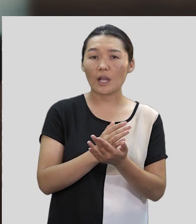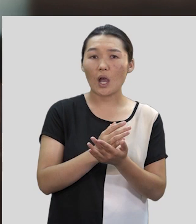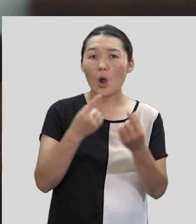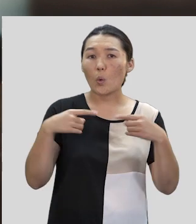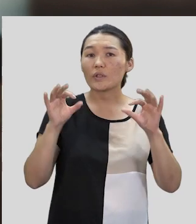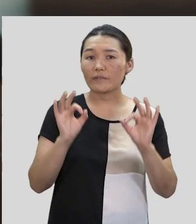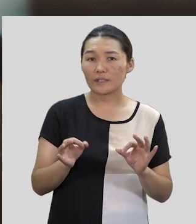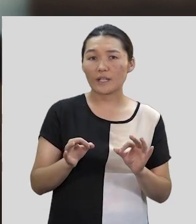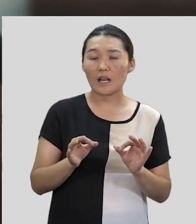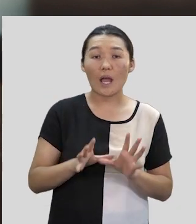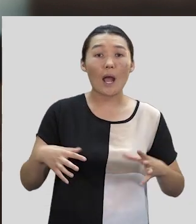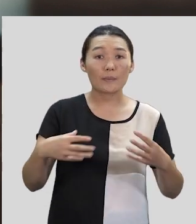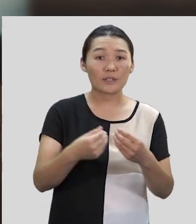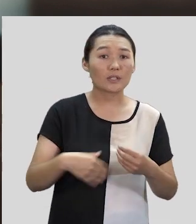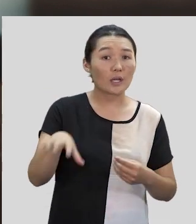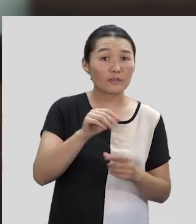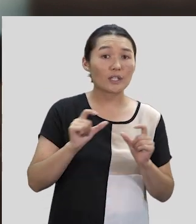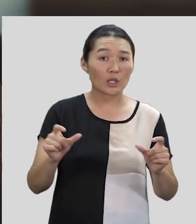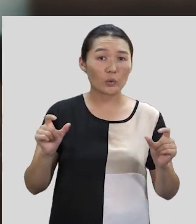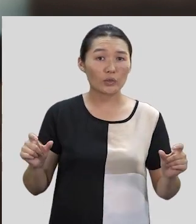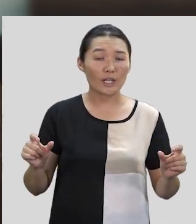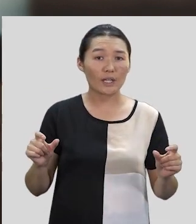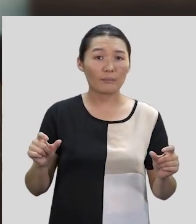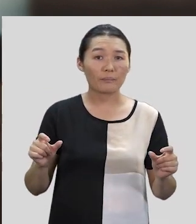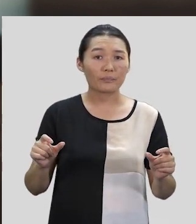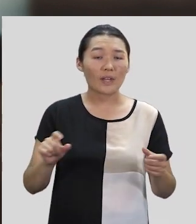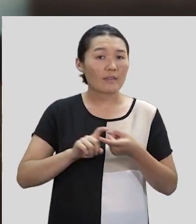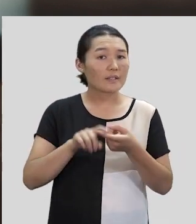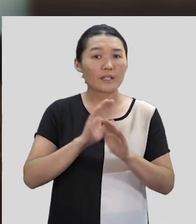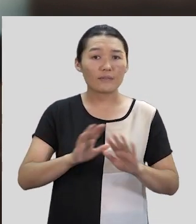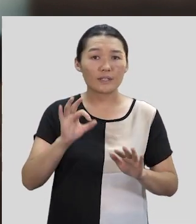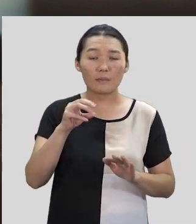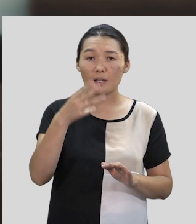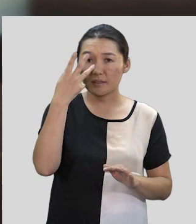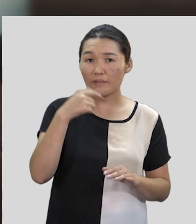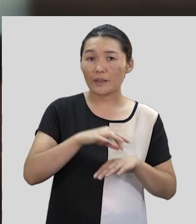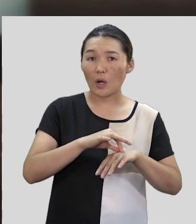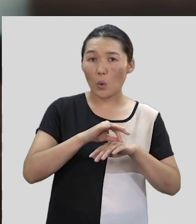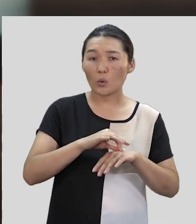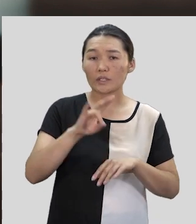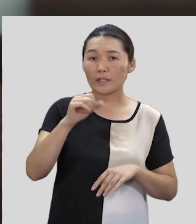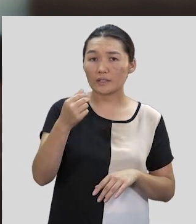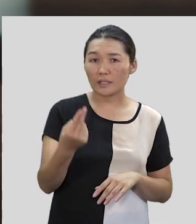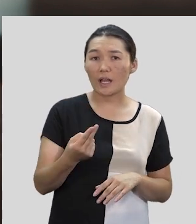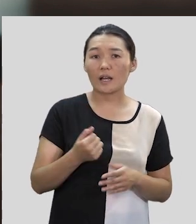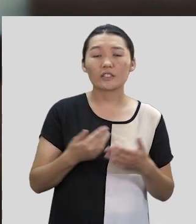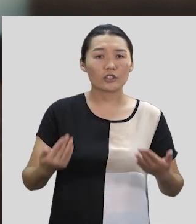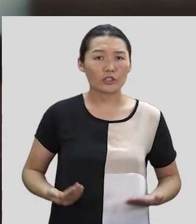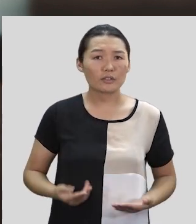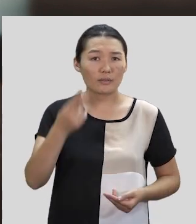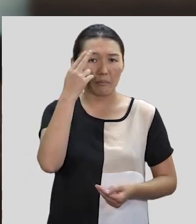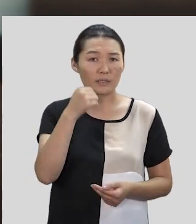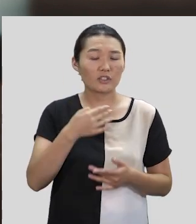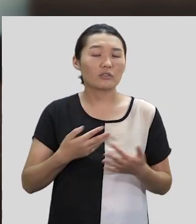объединяют всех людей независимо от цвета кожи национальности стиля жизни привычек и так